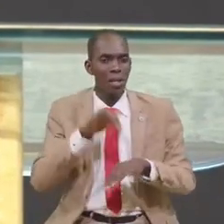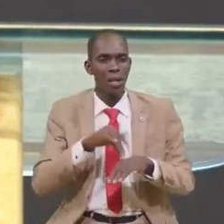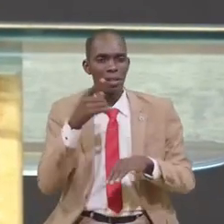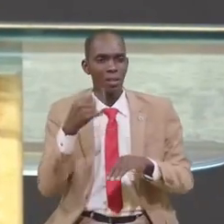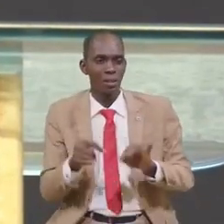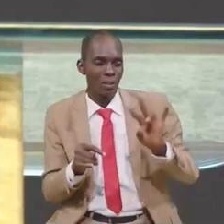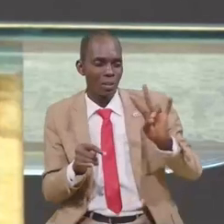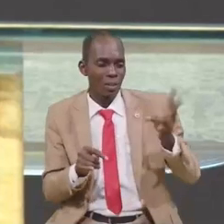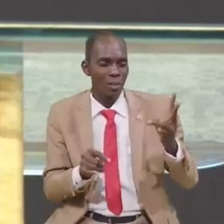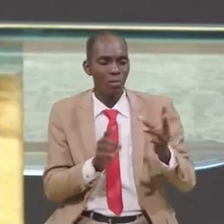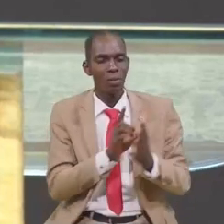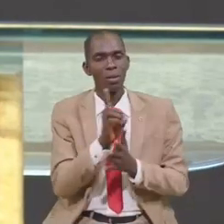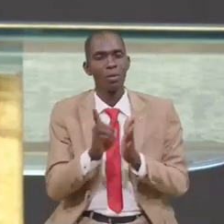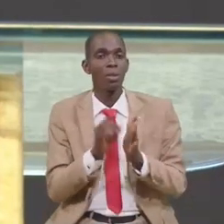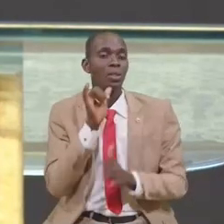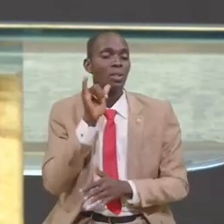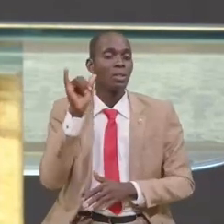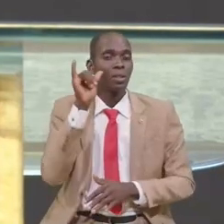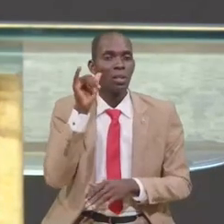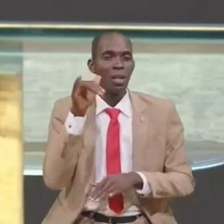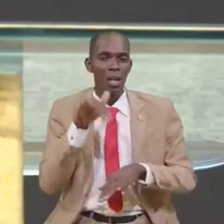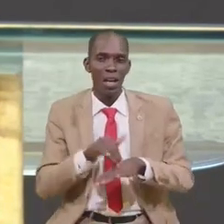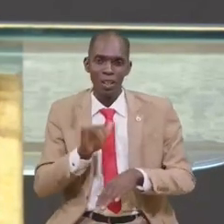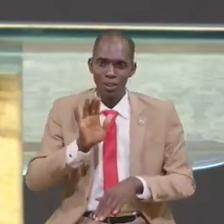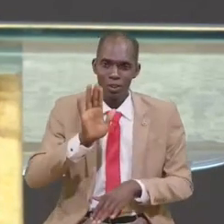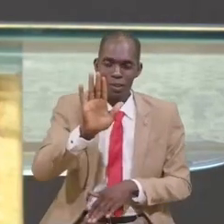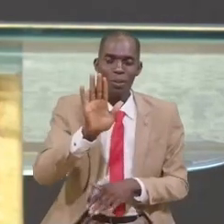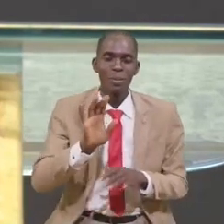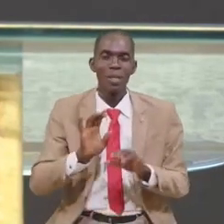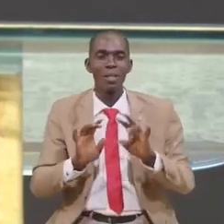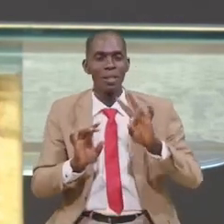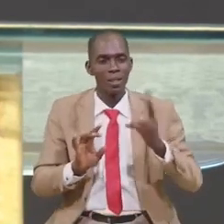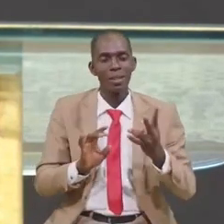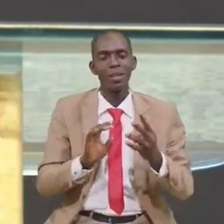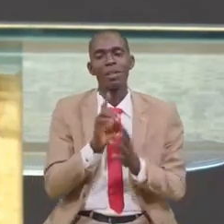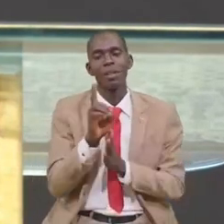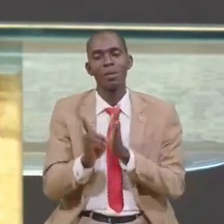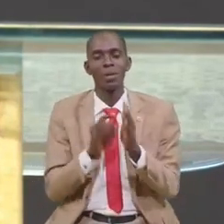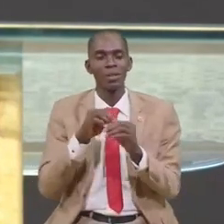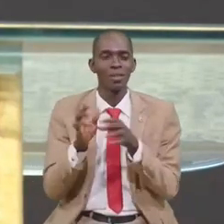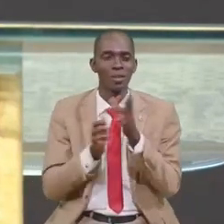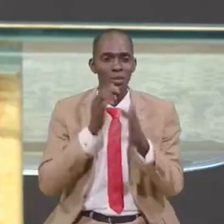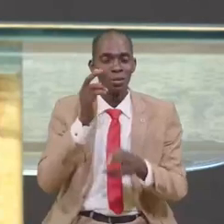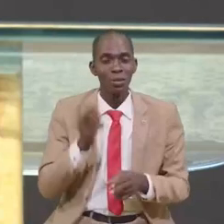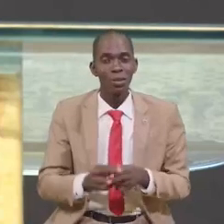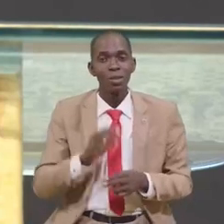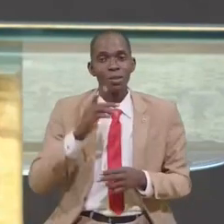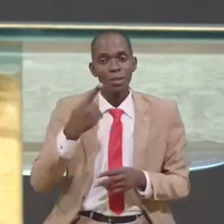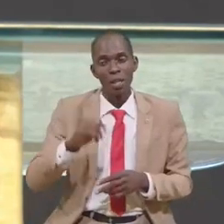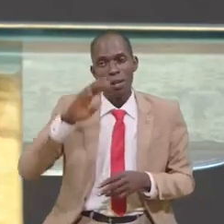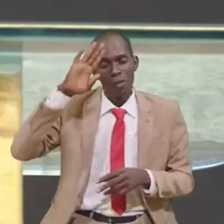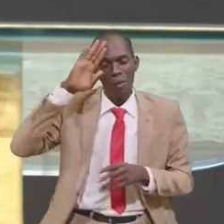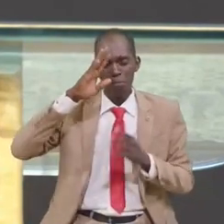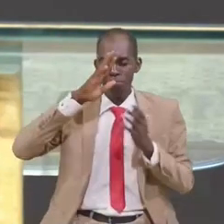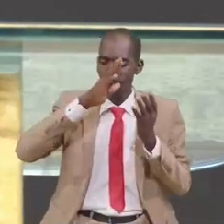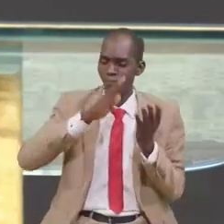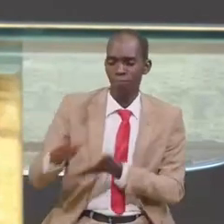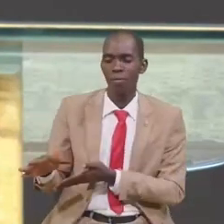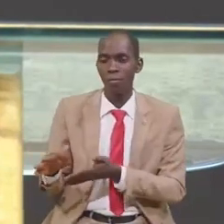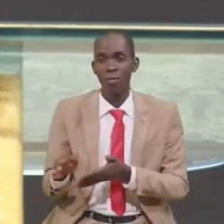hier à votre septième heure, la fièvre l'a quitté. C'était la fièvre.